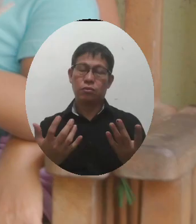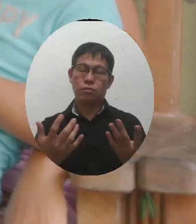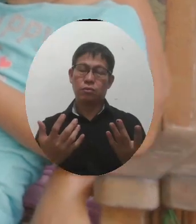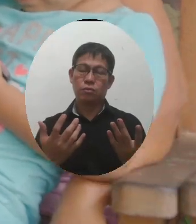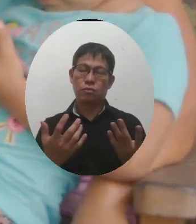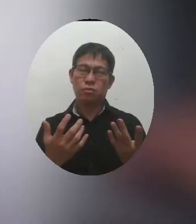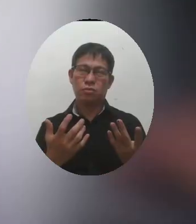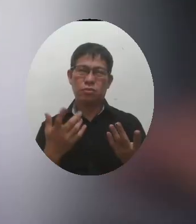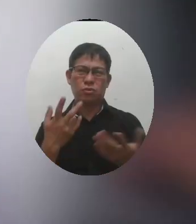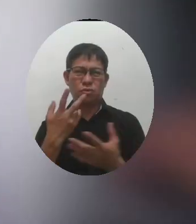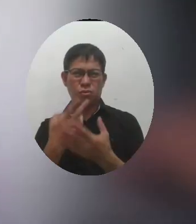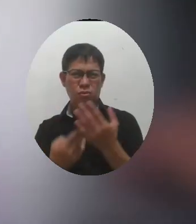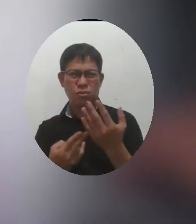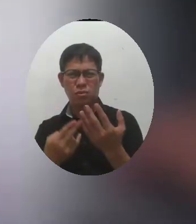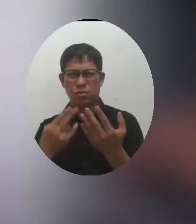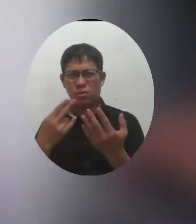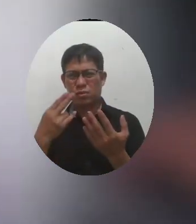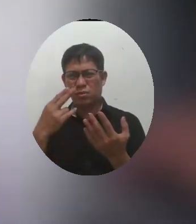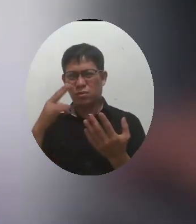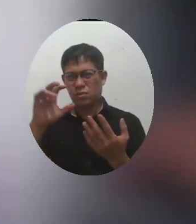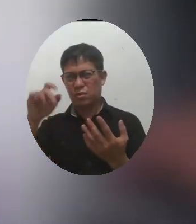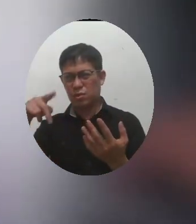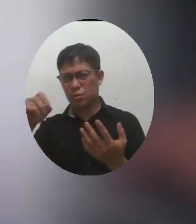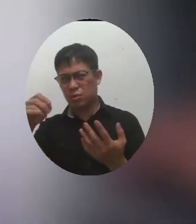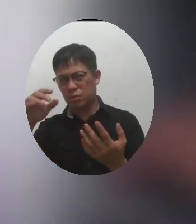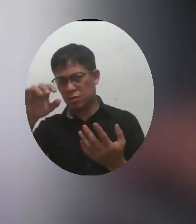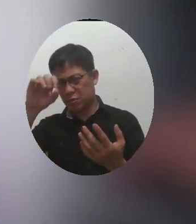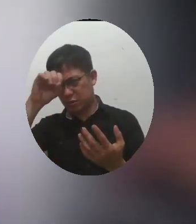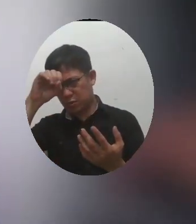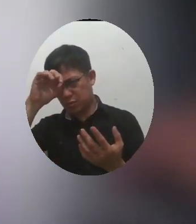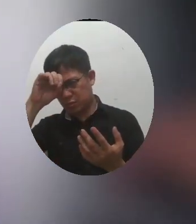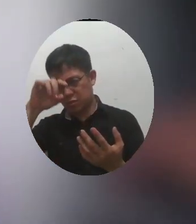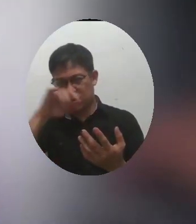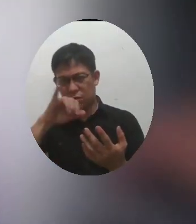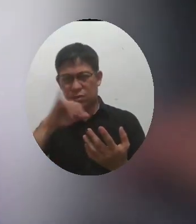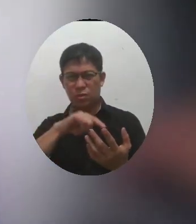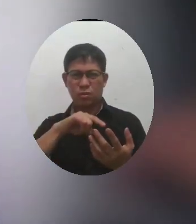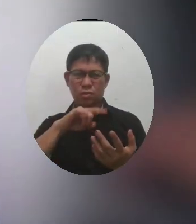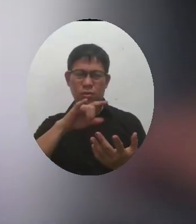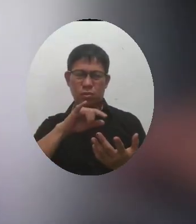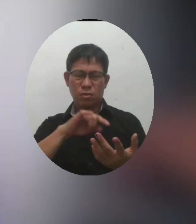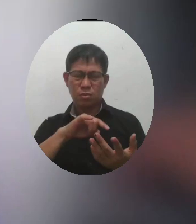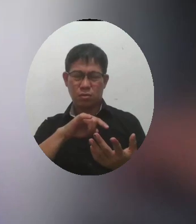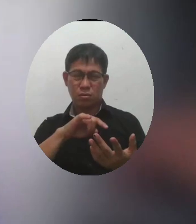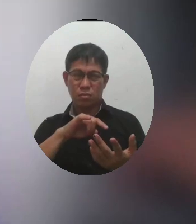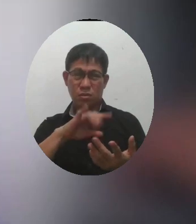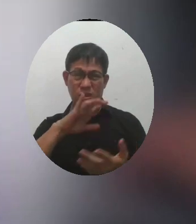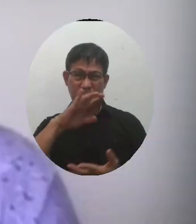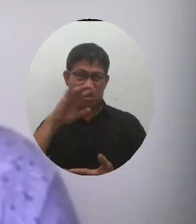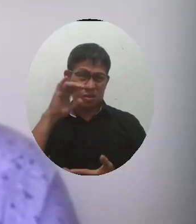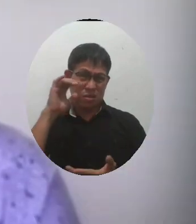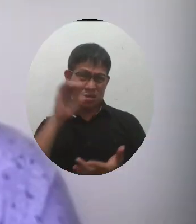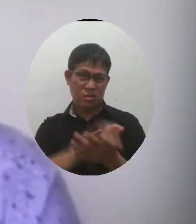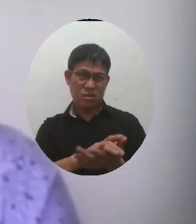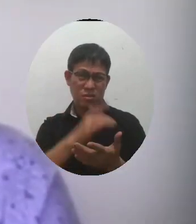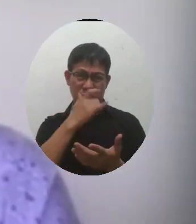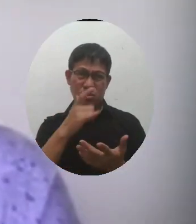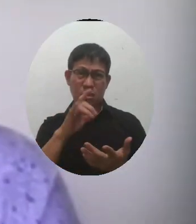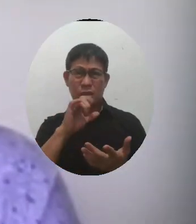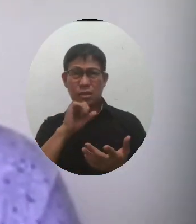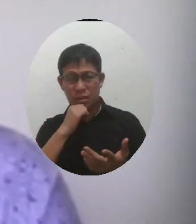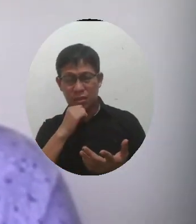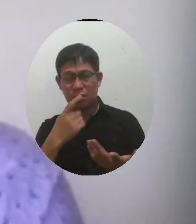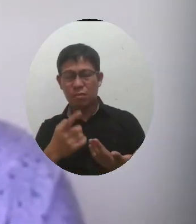Ngayon ay hindi lamang apo ang pinoproblema ni Lolo Senesio, kundi kasama na yung kanyang asawa na stroke na. Dahil sa